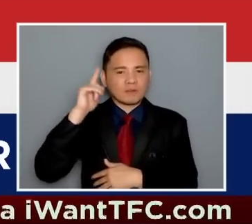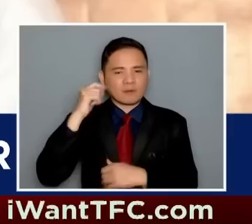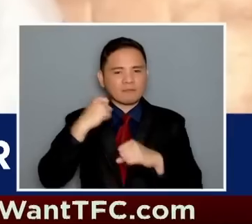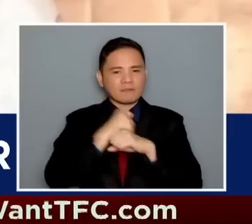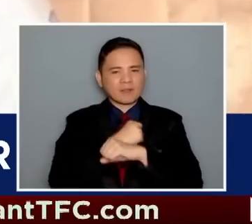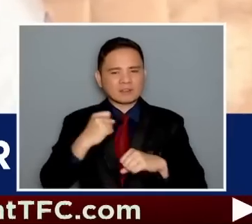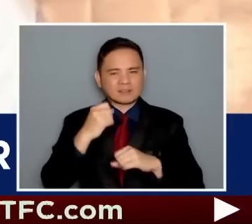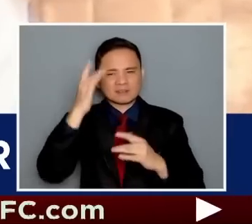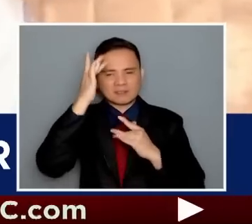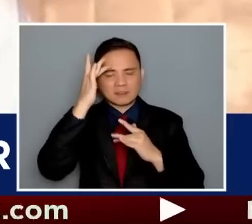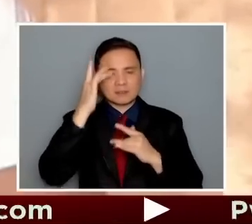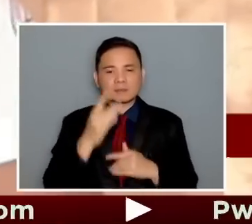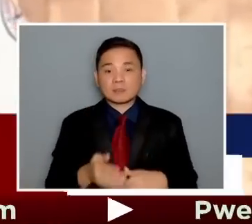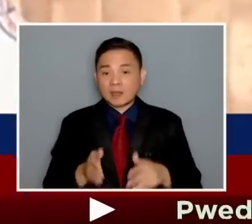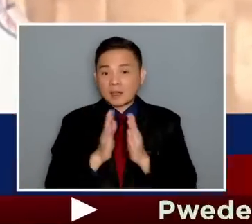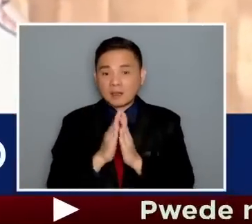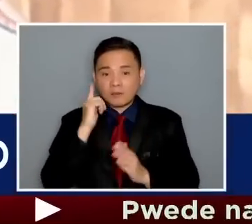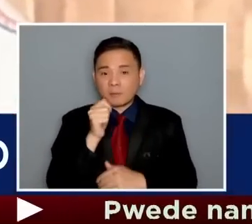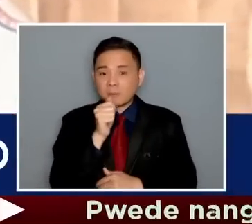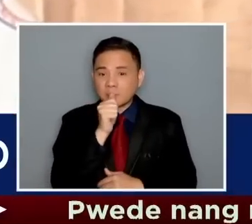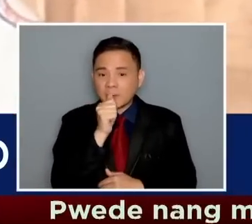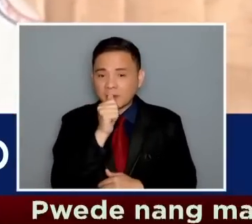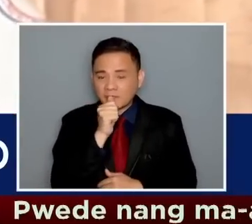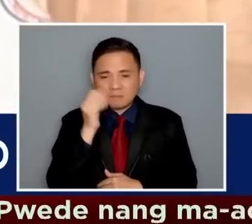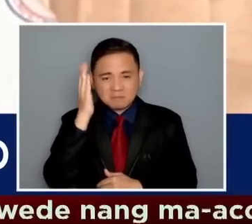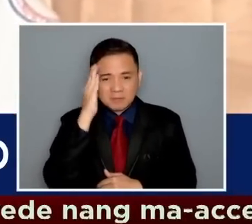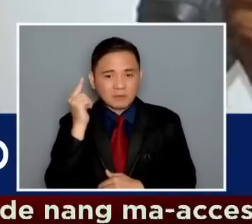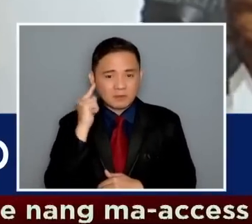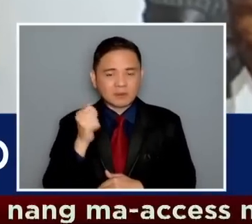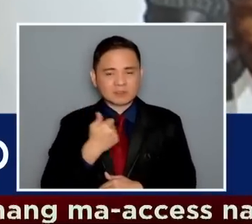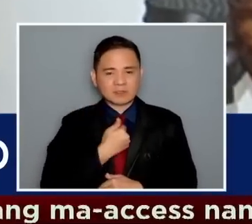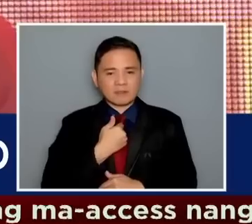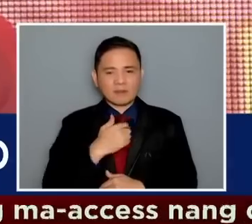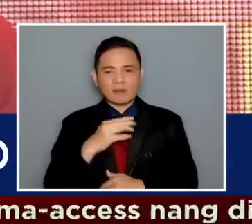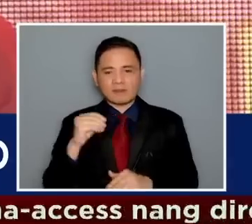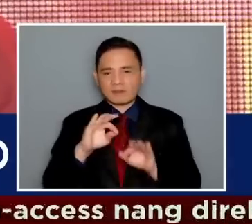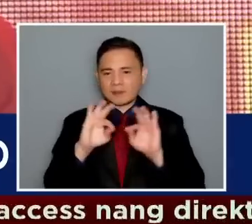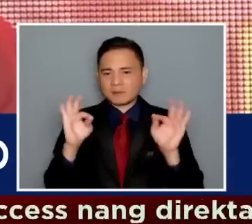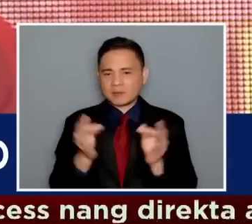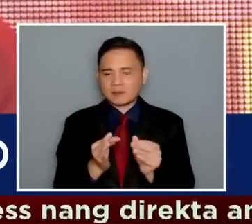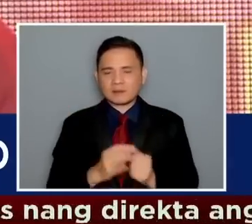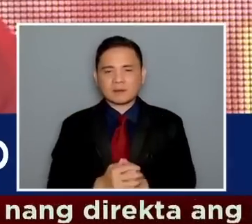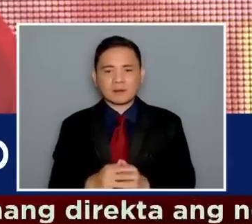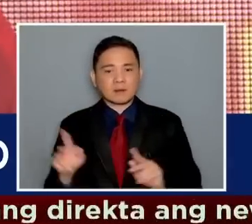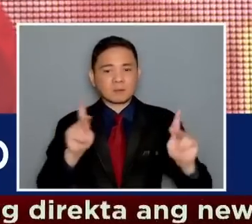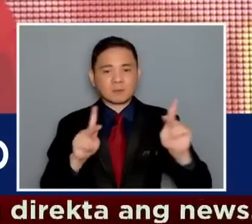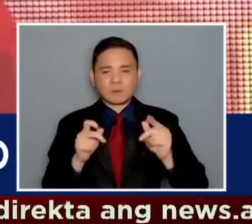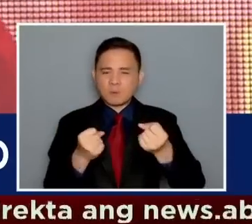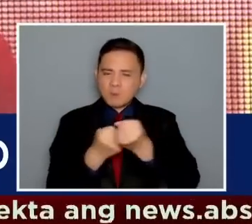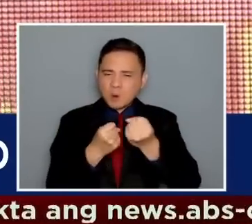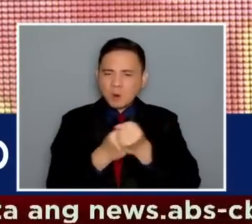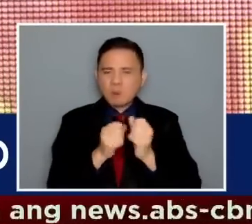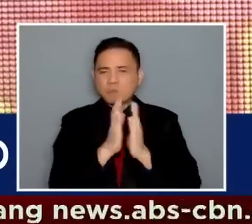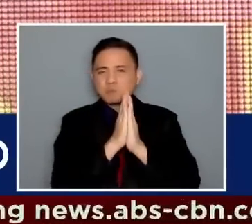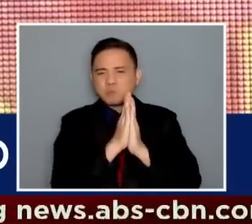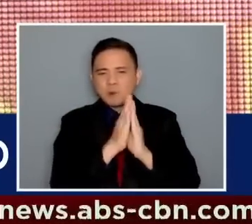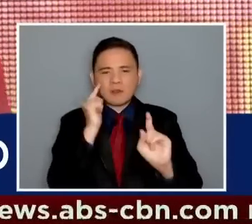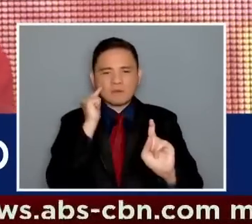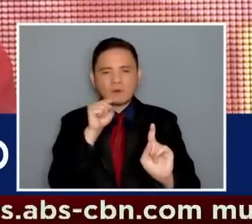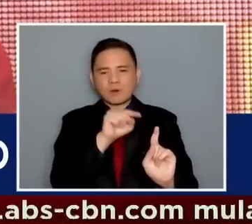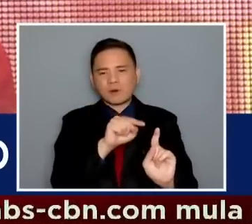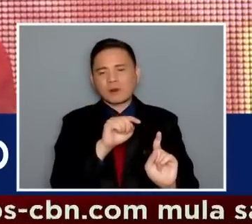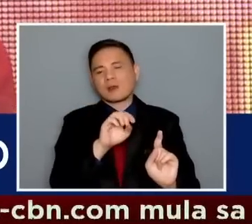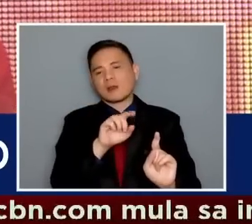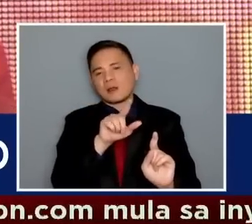humihiling ng privacy para sa sarili at sa kanyang pamilya. Bumuhos naman ang suporta at dasal para kay Tenorio mula sa mga